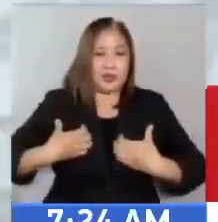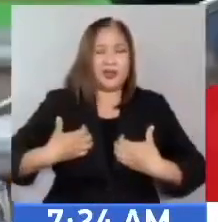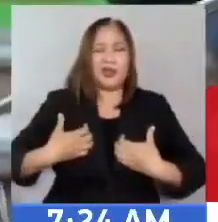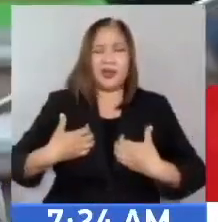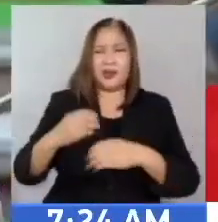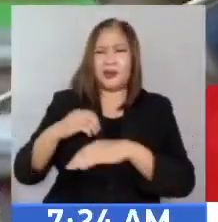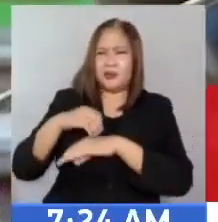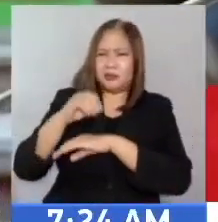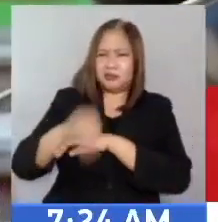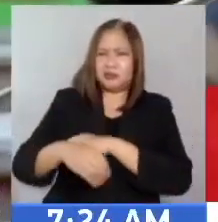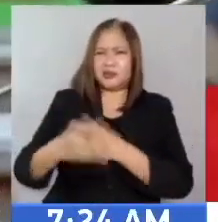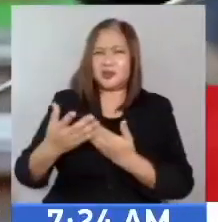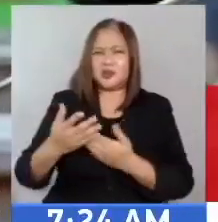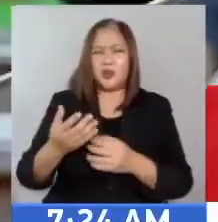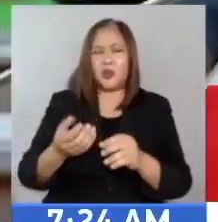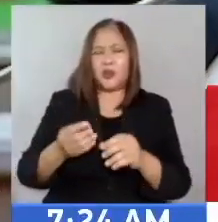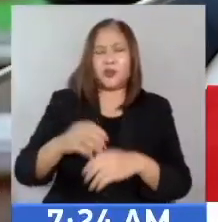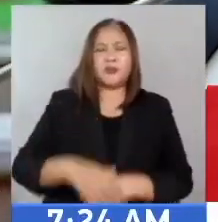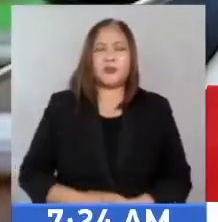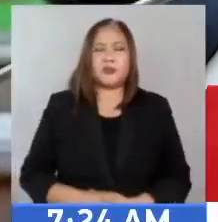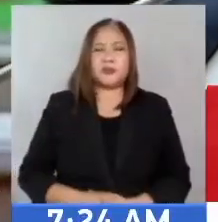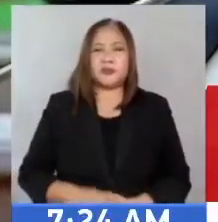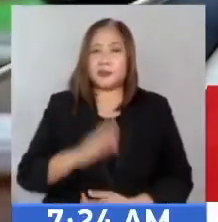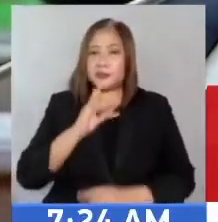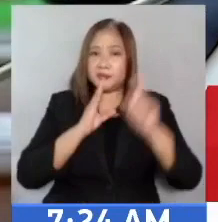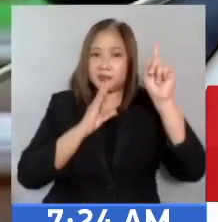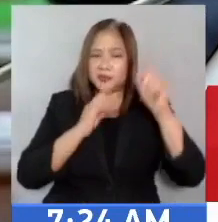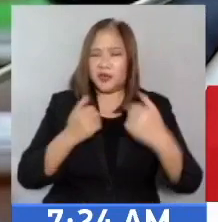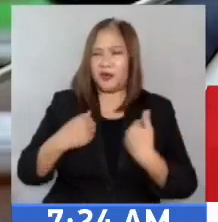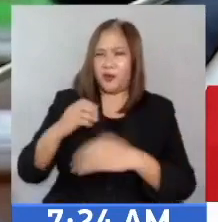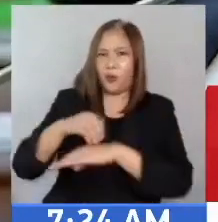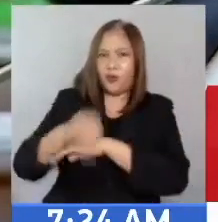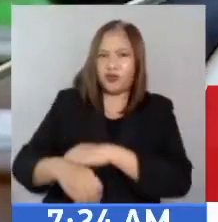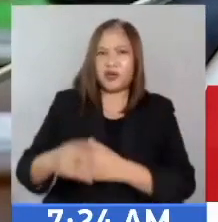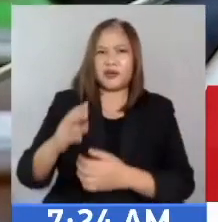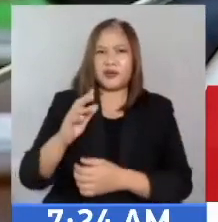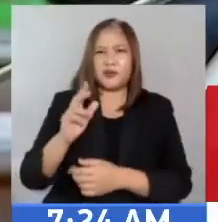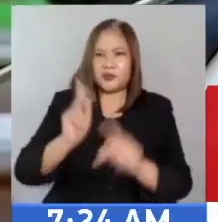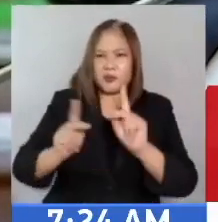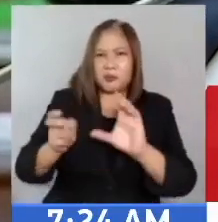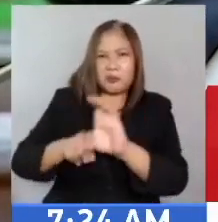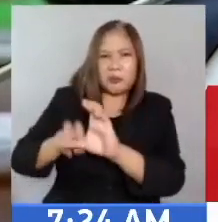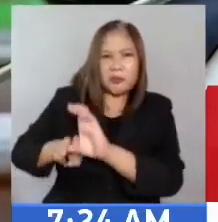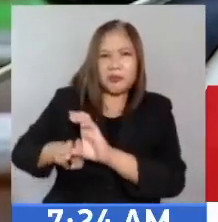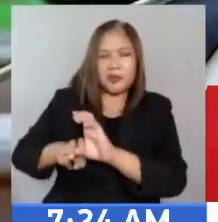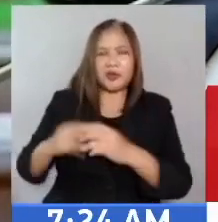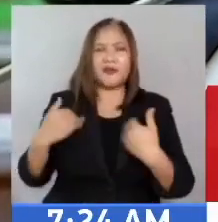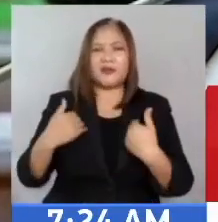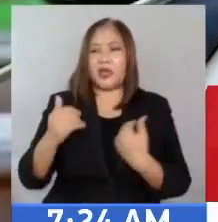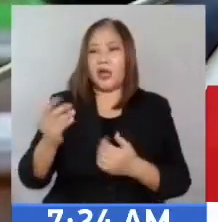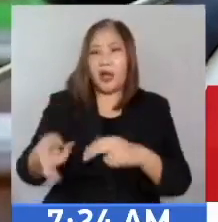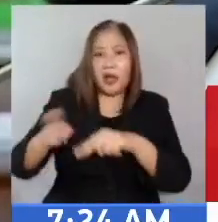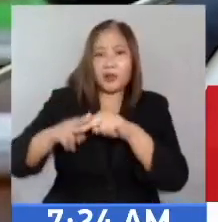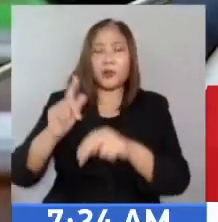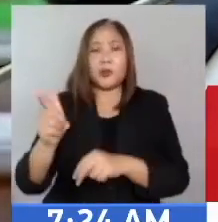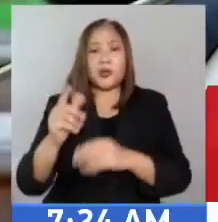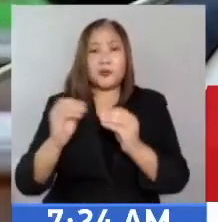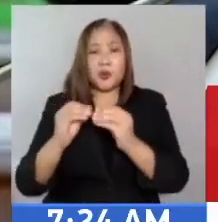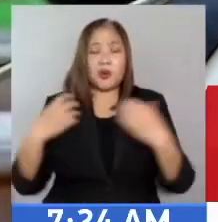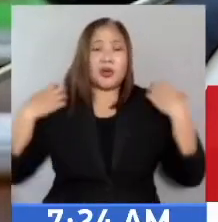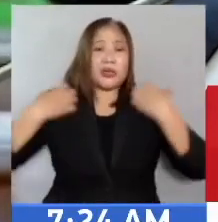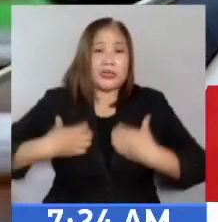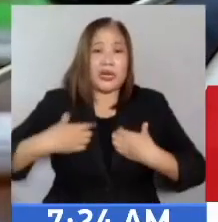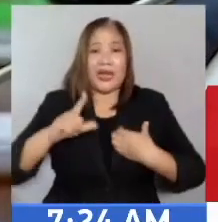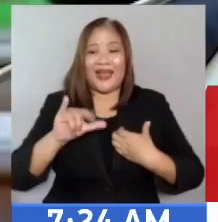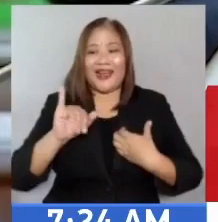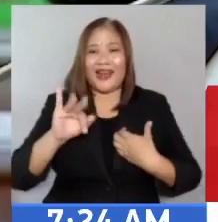bangka. Naglalagay kayo ng more than that, 50 something, 30, so 20 more na life vest. So ibig sabihin kung ganun, talagang